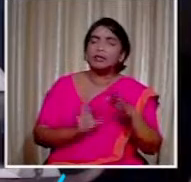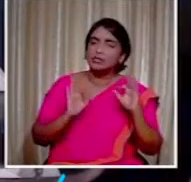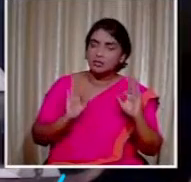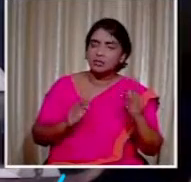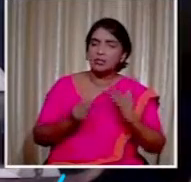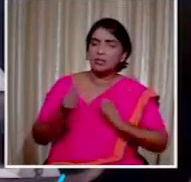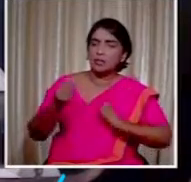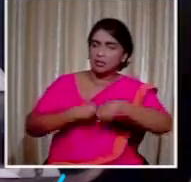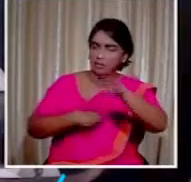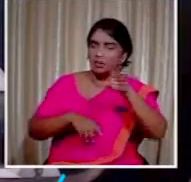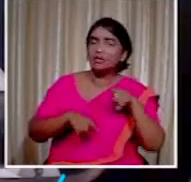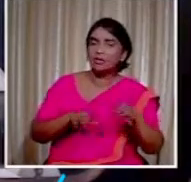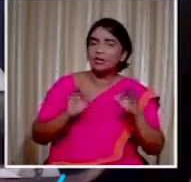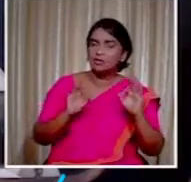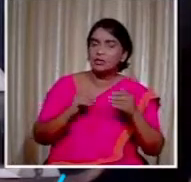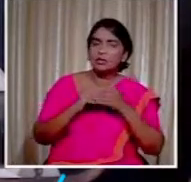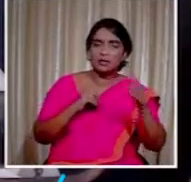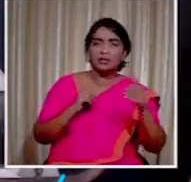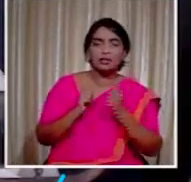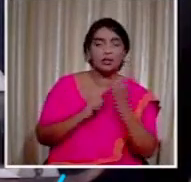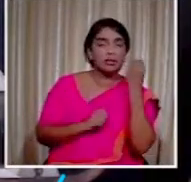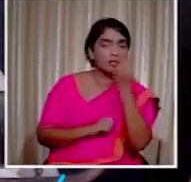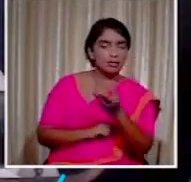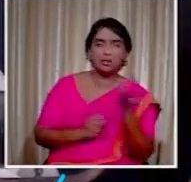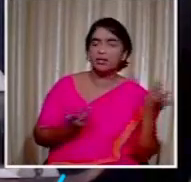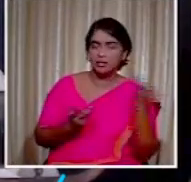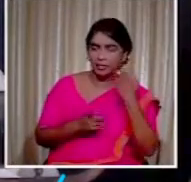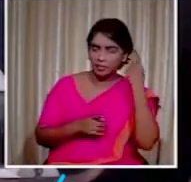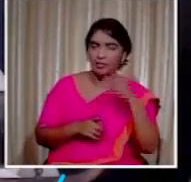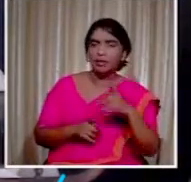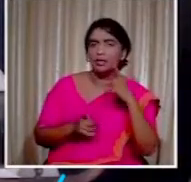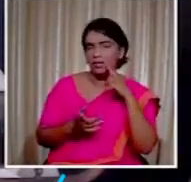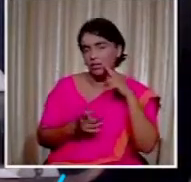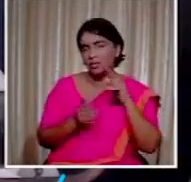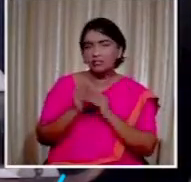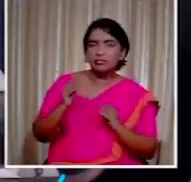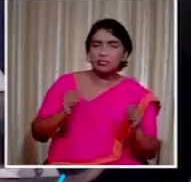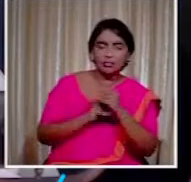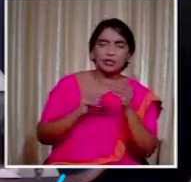ද ප්‍රයිසස් හැව් ටු වේරි. බට් ඉෆ් දැට් ප්‍රයිස් ඉෆ් ද ප්‍රයිස්